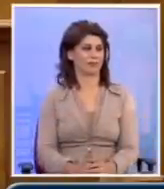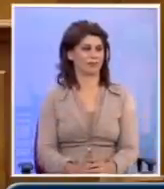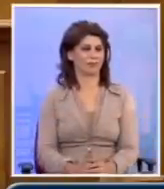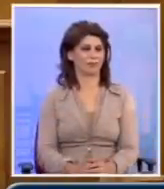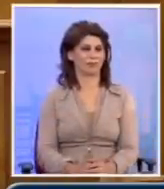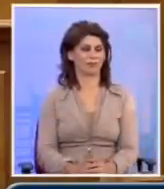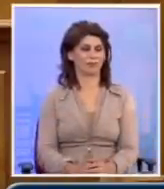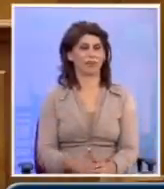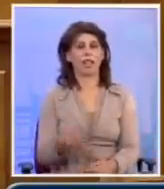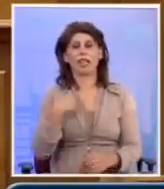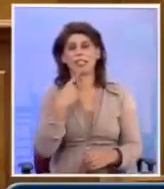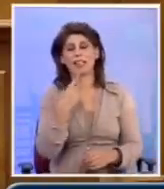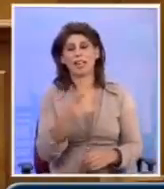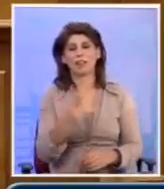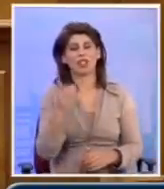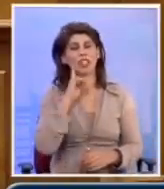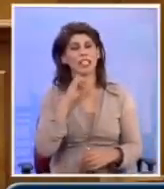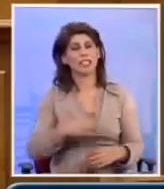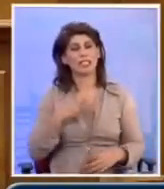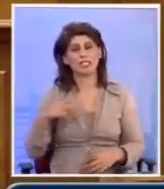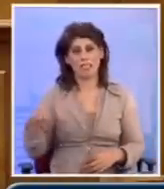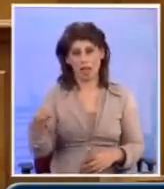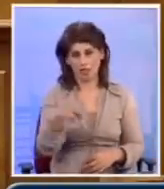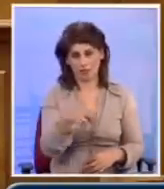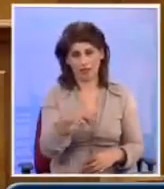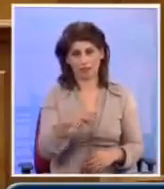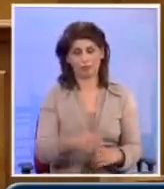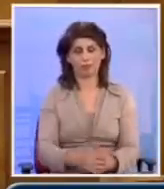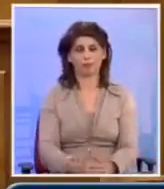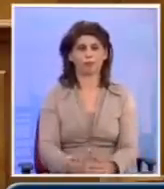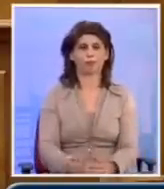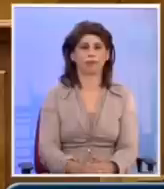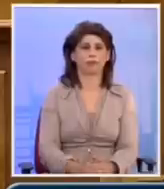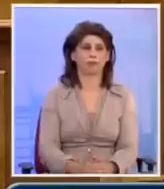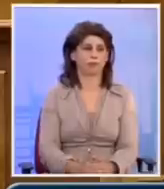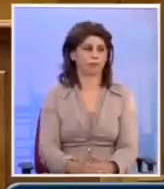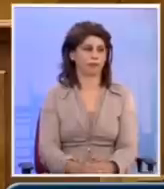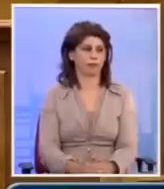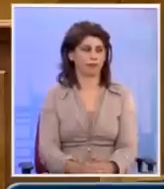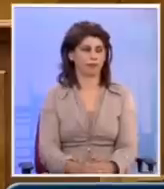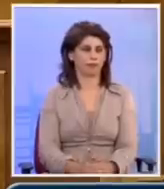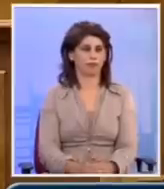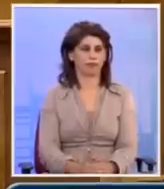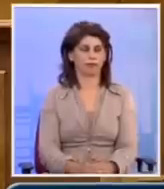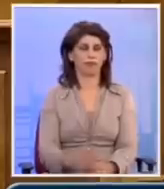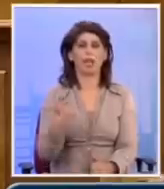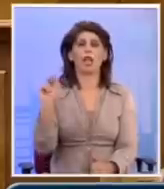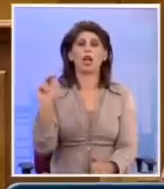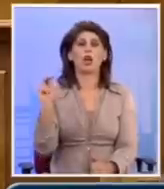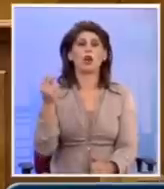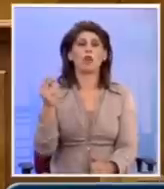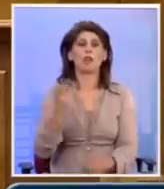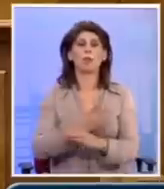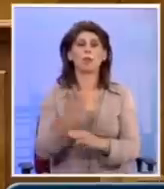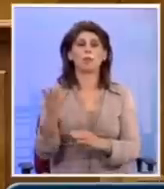Τα λέω αυτά, κυρίες και κύριοι συνάδελφοι. Οι βουλευτές του ΠΑΣΟΚ να